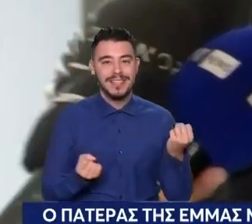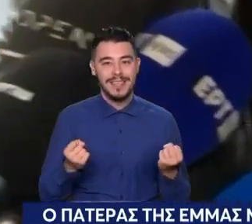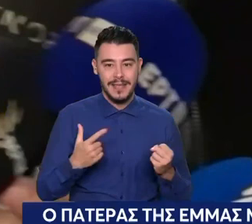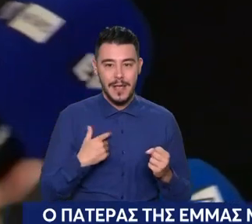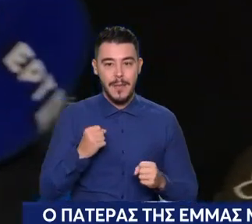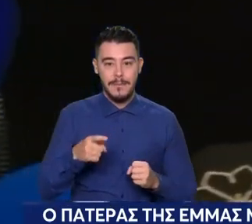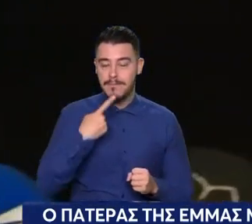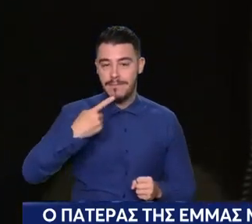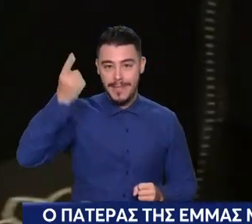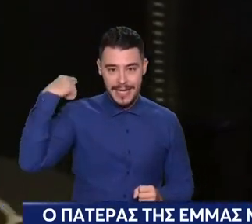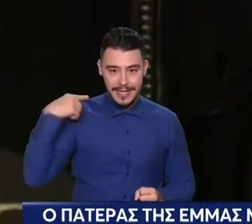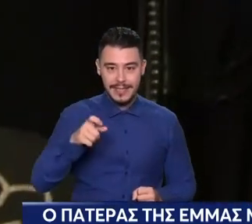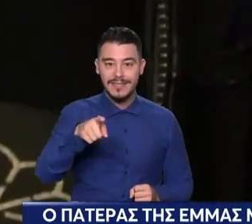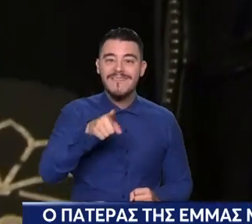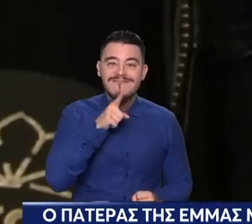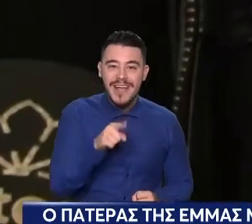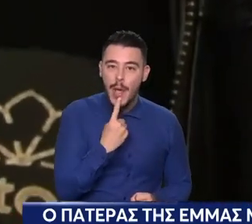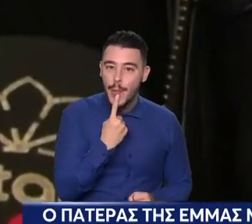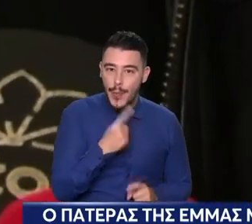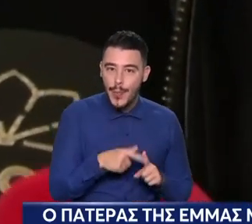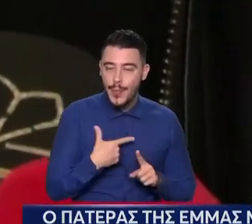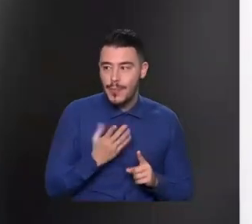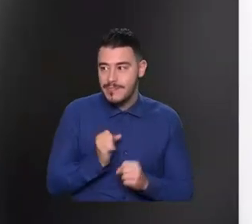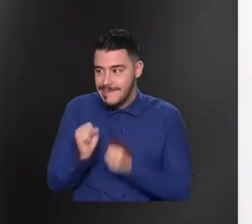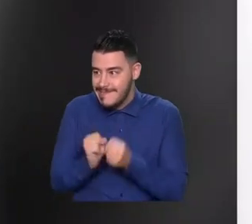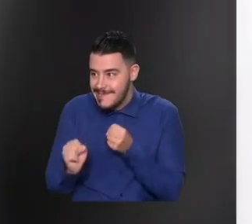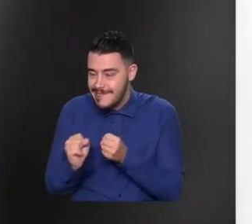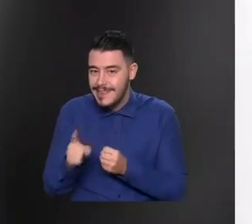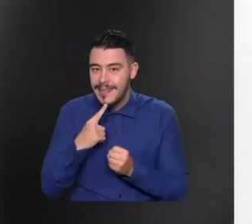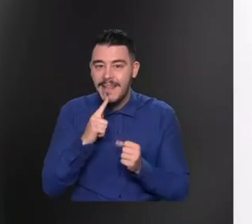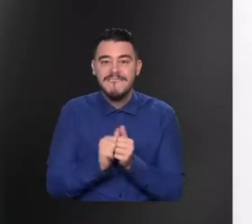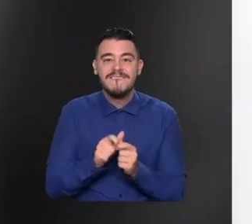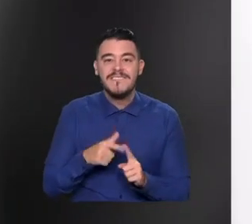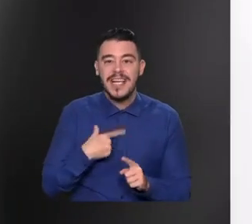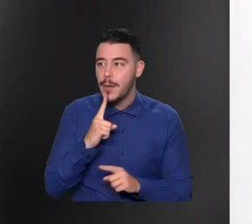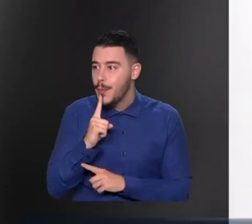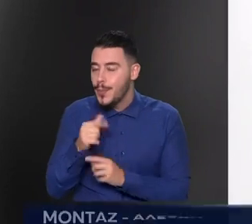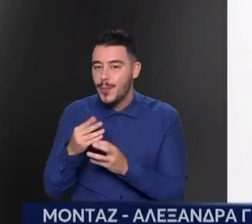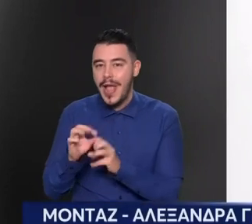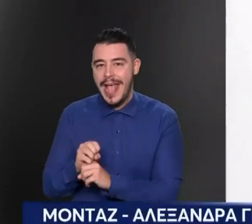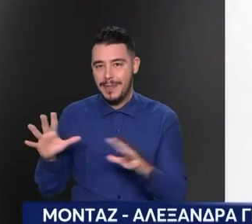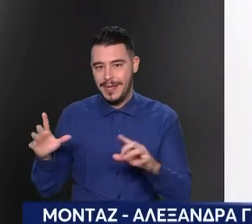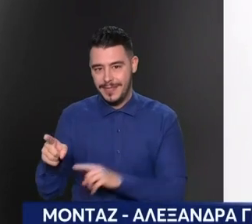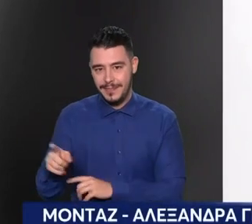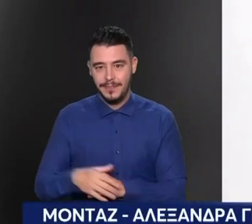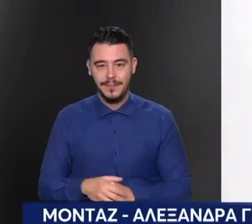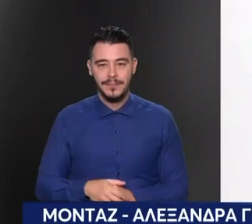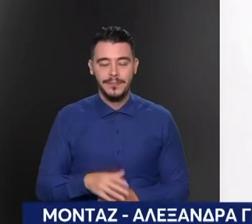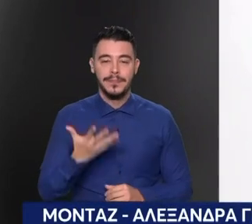Πριν από ένα χρόνο τα συνέβη το μοιραίο συμβάν. Η άτυχη φοιτήτρια της κτηνιατρικής σχολής νοσηλεύτηκε